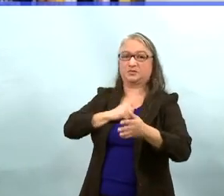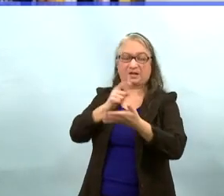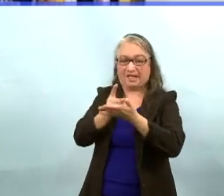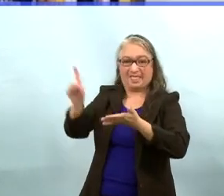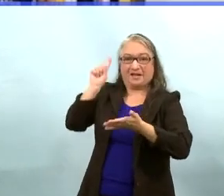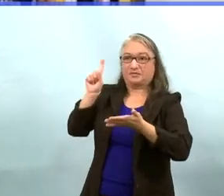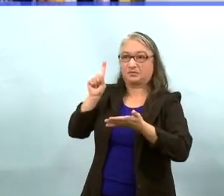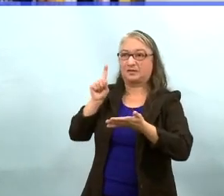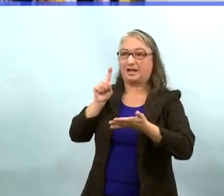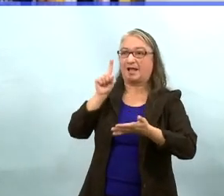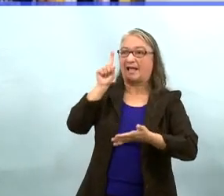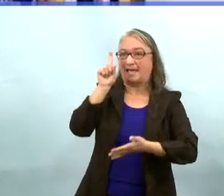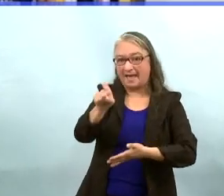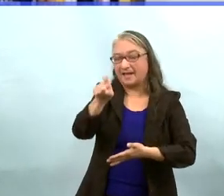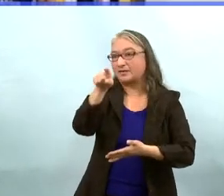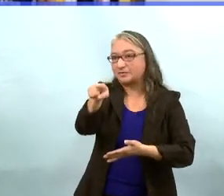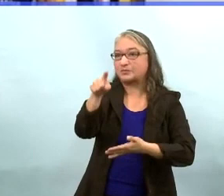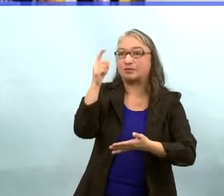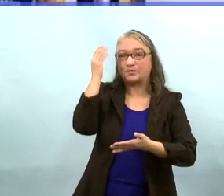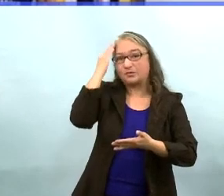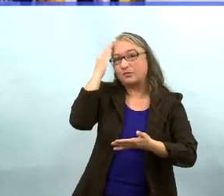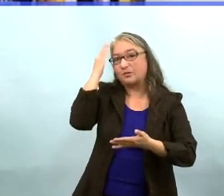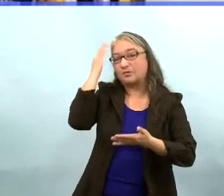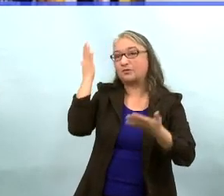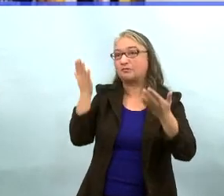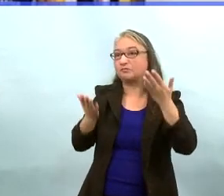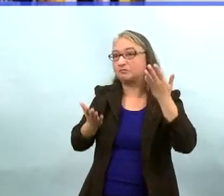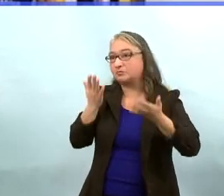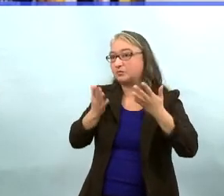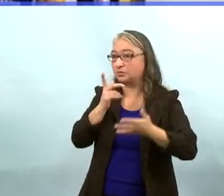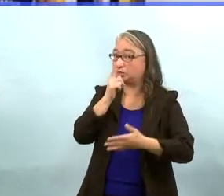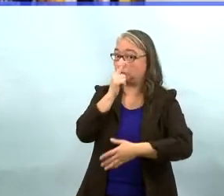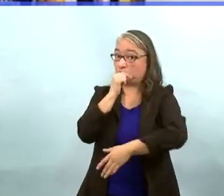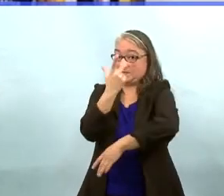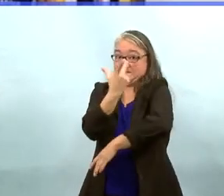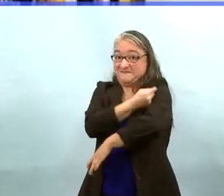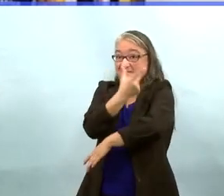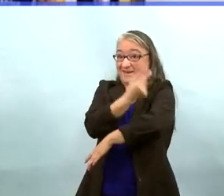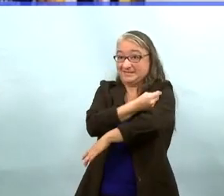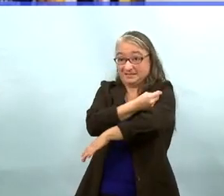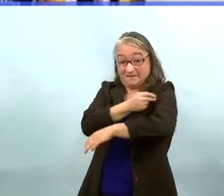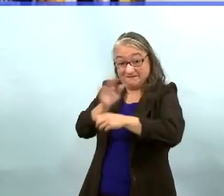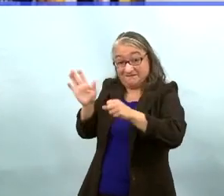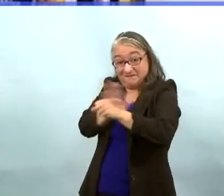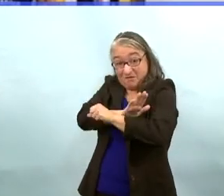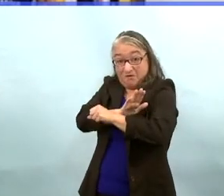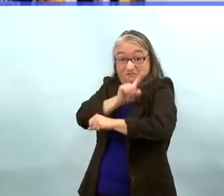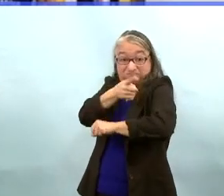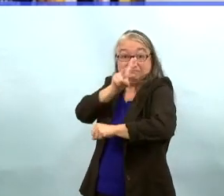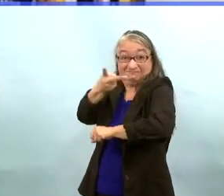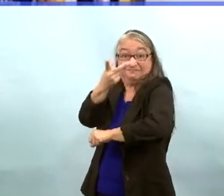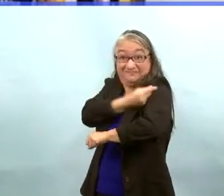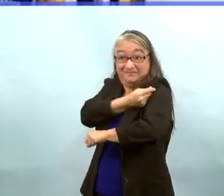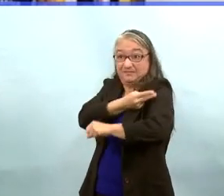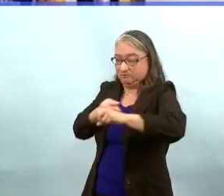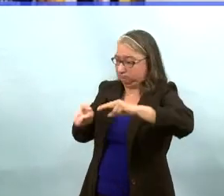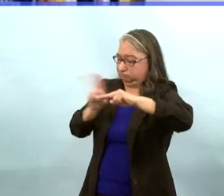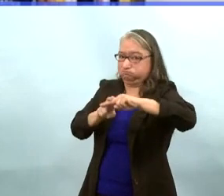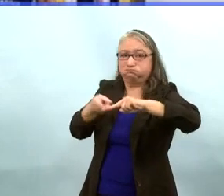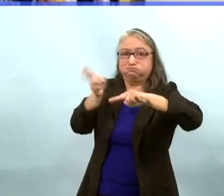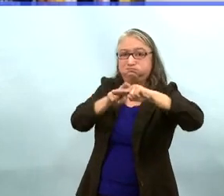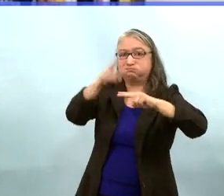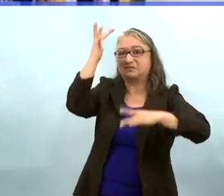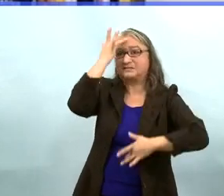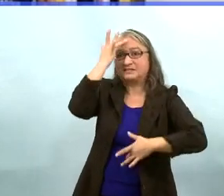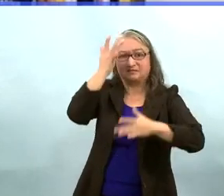Le taux d'hospitalisation chez les personnes qui sont vaccinées. Vous avez expliqué la semaine dernière que, bien entendu, il y a